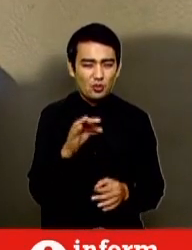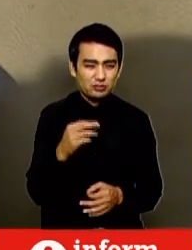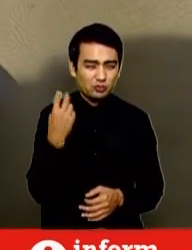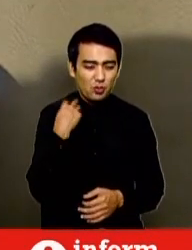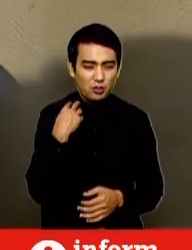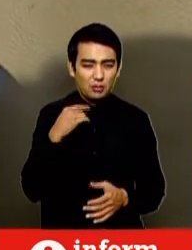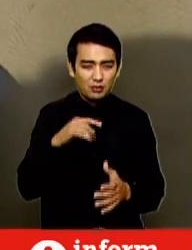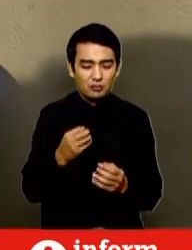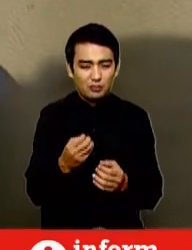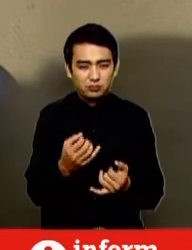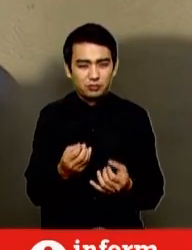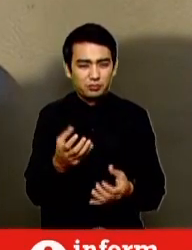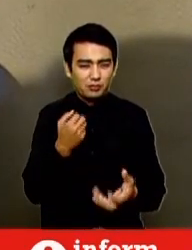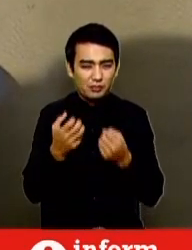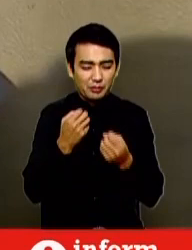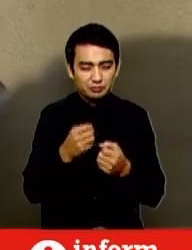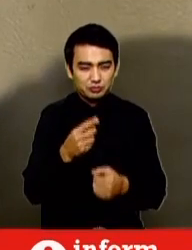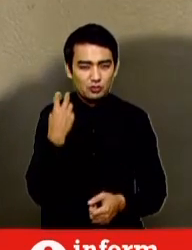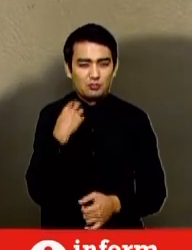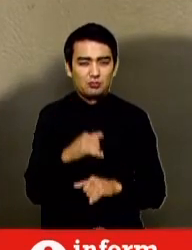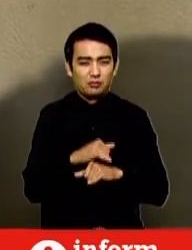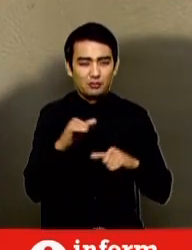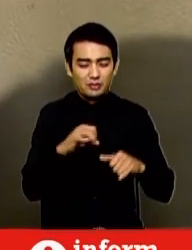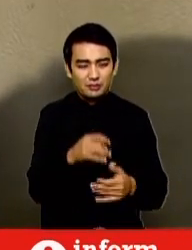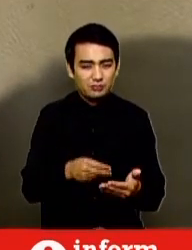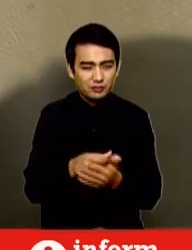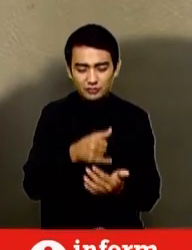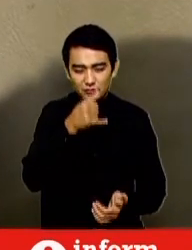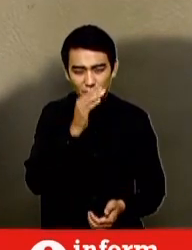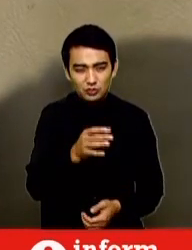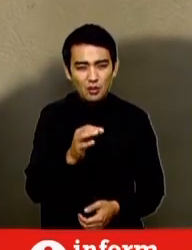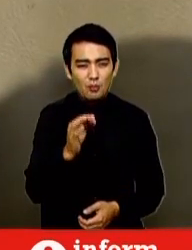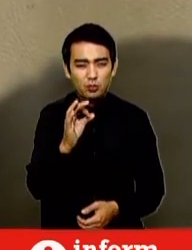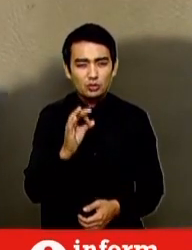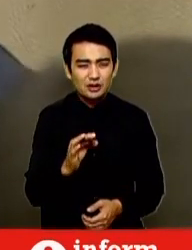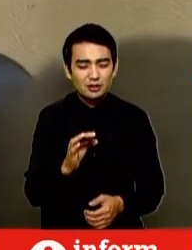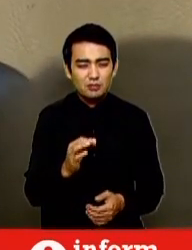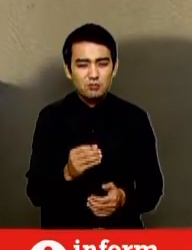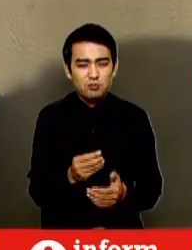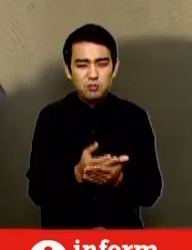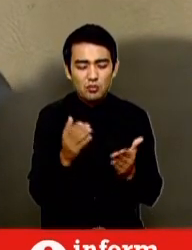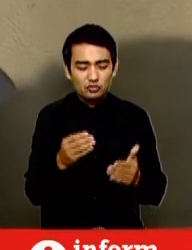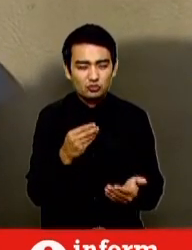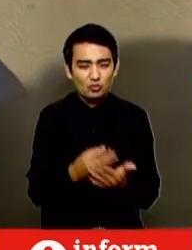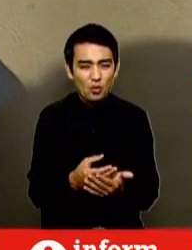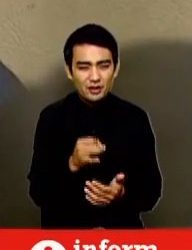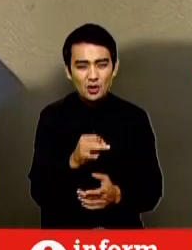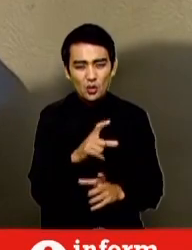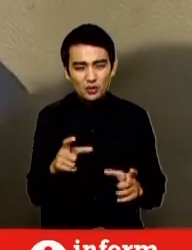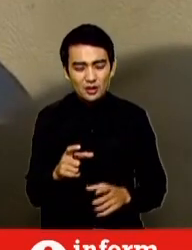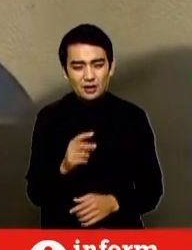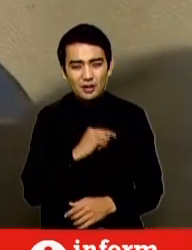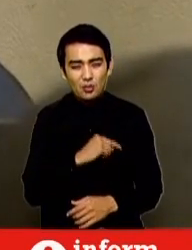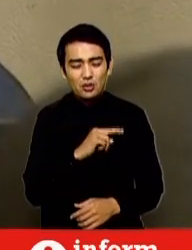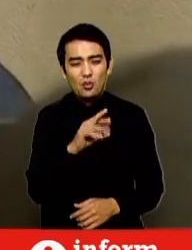яму. Деятельность микрофинансовых организаций не регулируется государством, проценты слишком высокие. В итоге наши граждане сталкиваются с работой